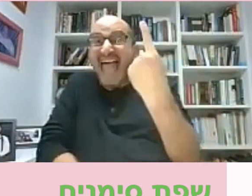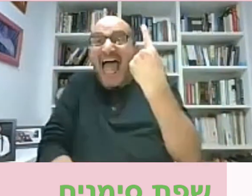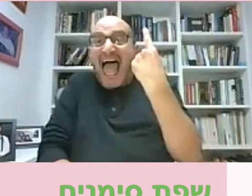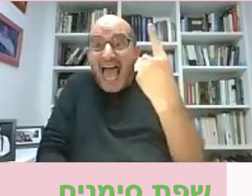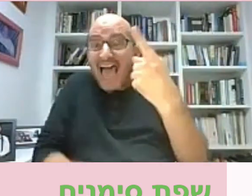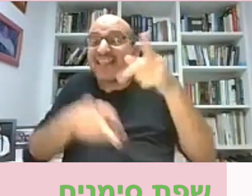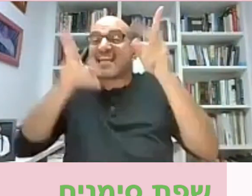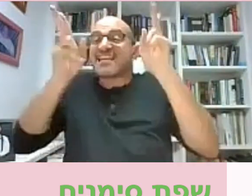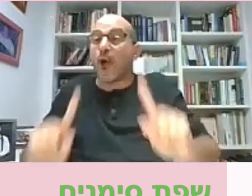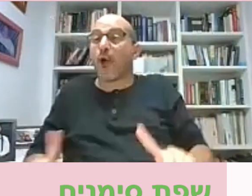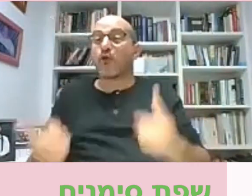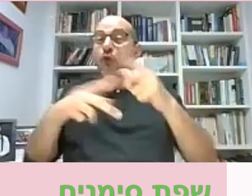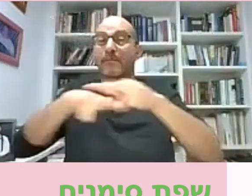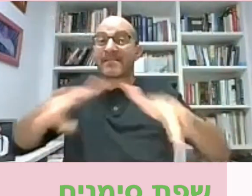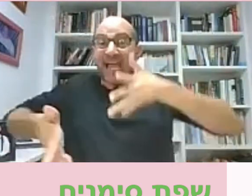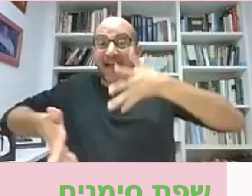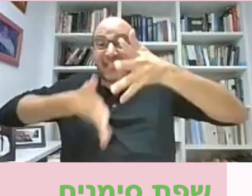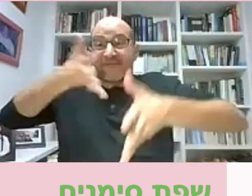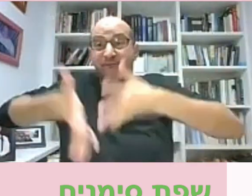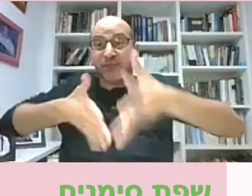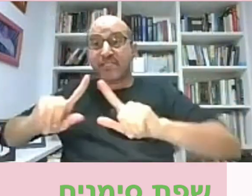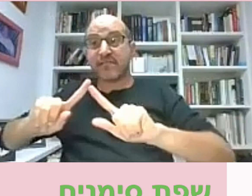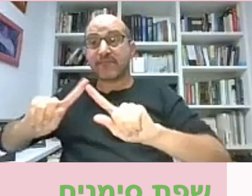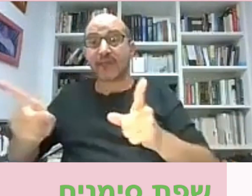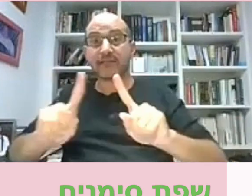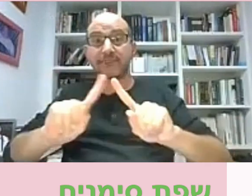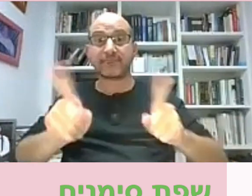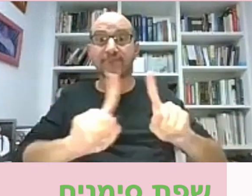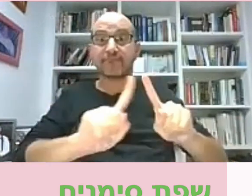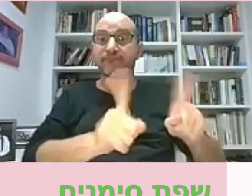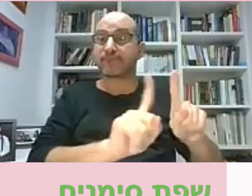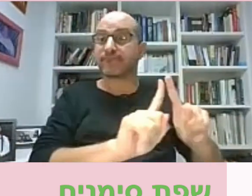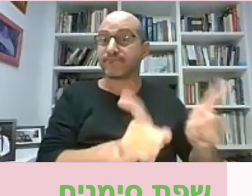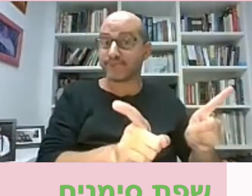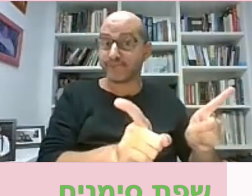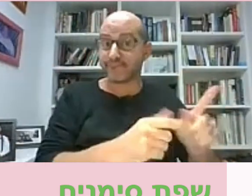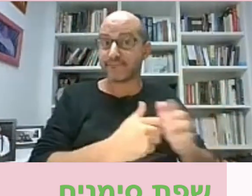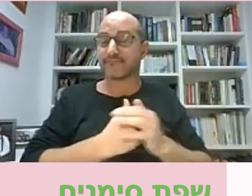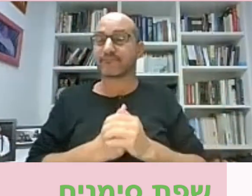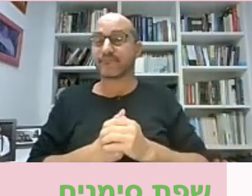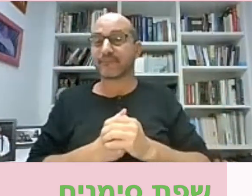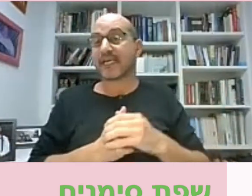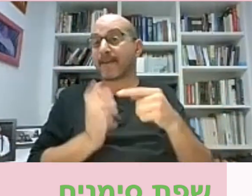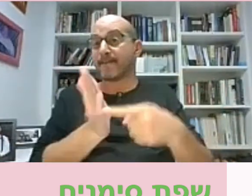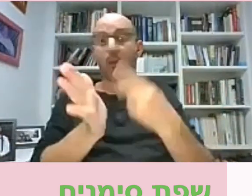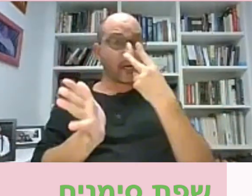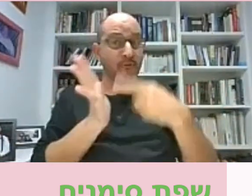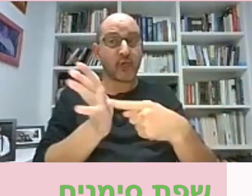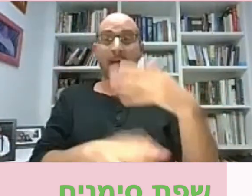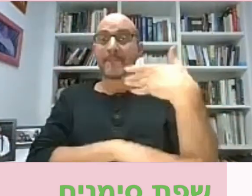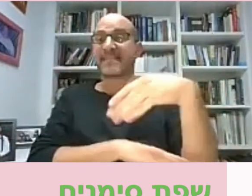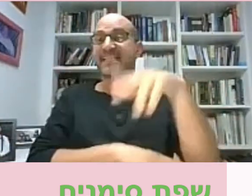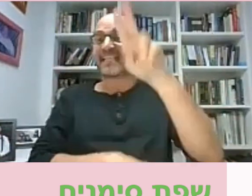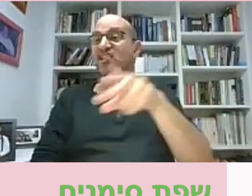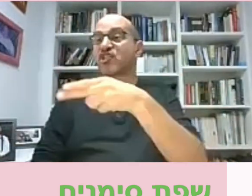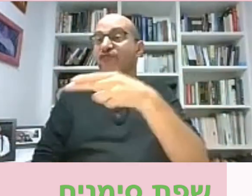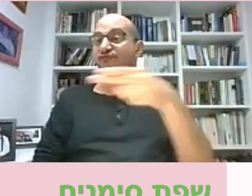וגם בתוך מדינה אחת יכולות להיות מצבים של כמה שפות סימנים שונות.